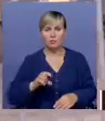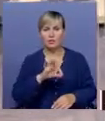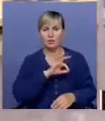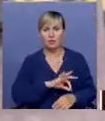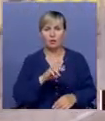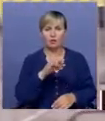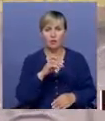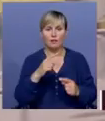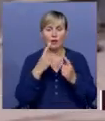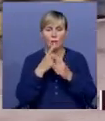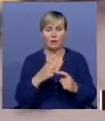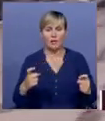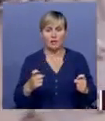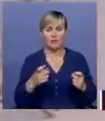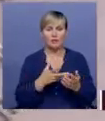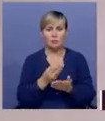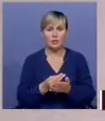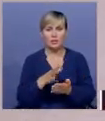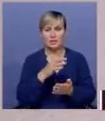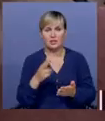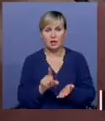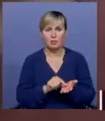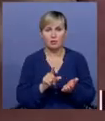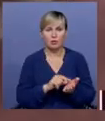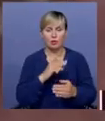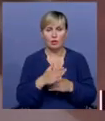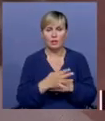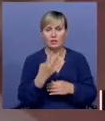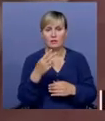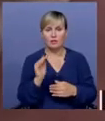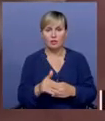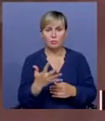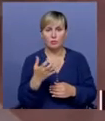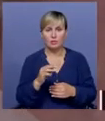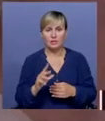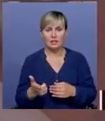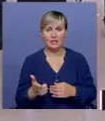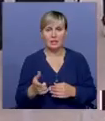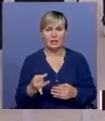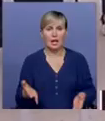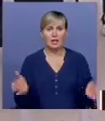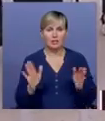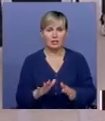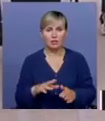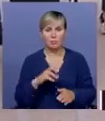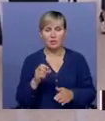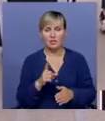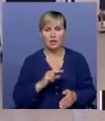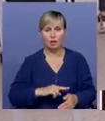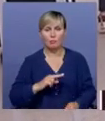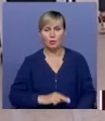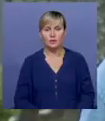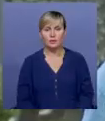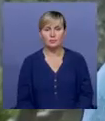Касым-Жомарт Токаев обратился к нации, заявил о выплатах социальных пособий в размере 42 500 тенге, оставшимся без работы. Во